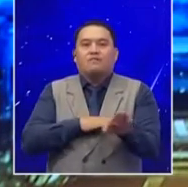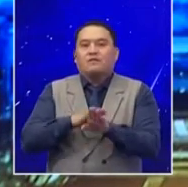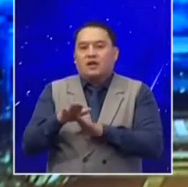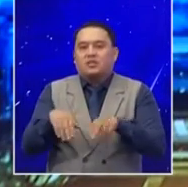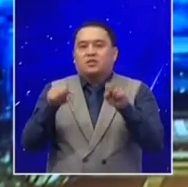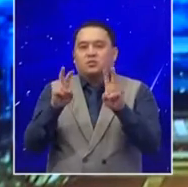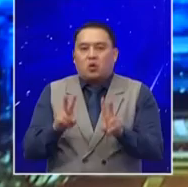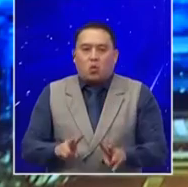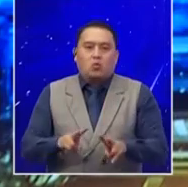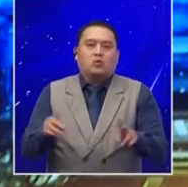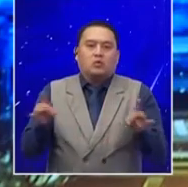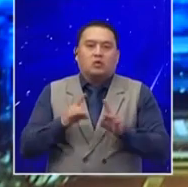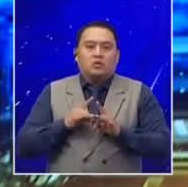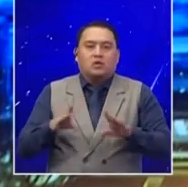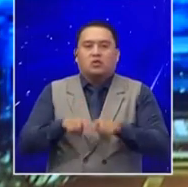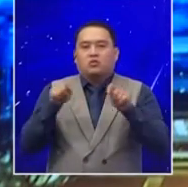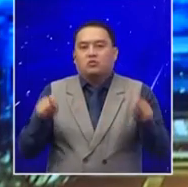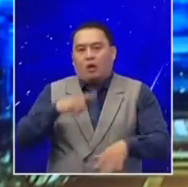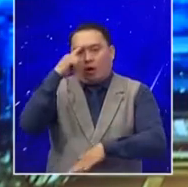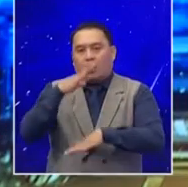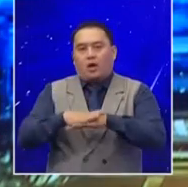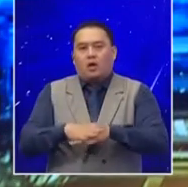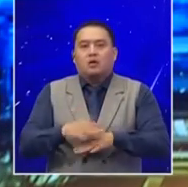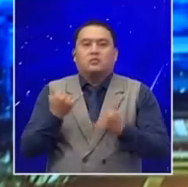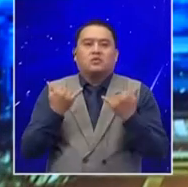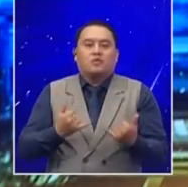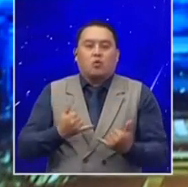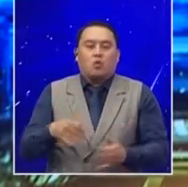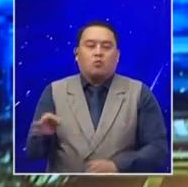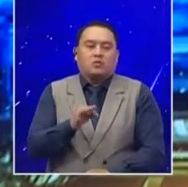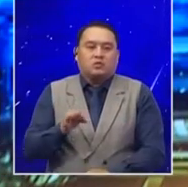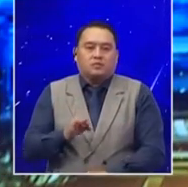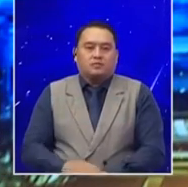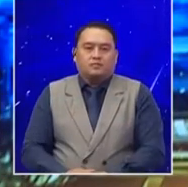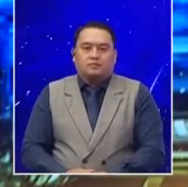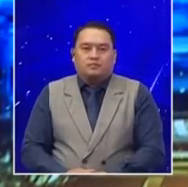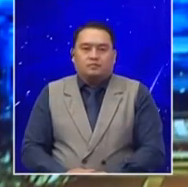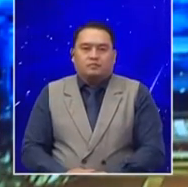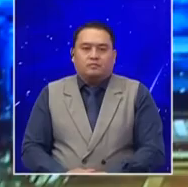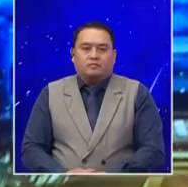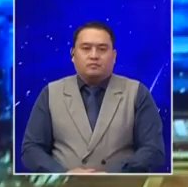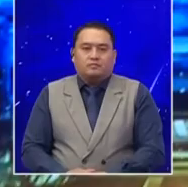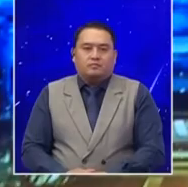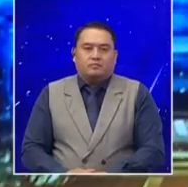стандартам специализированную клинику торжественно открыл аким Алматинской области Аманды Кабаталов.